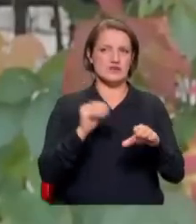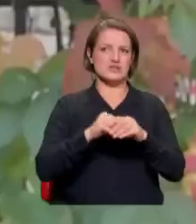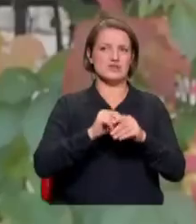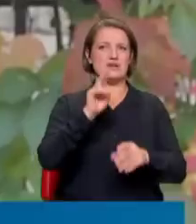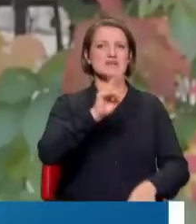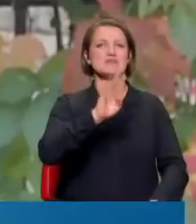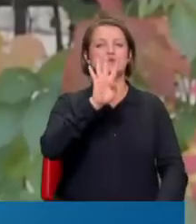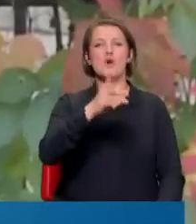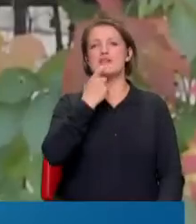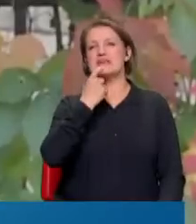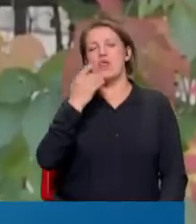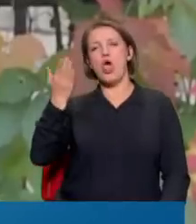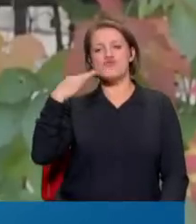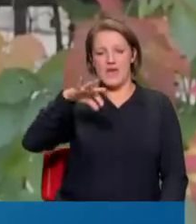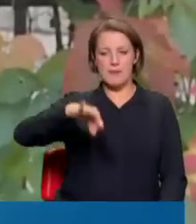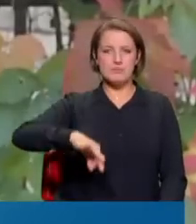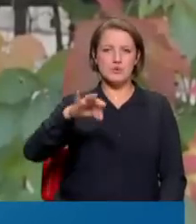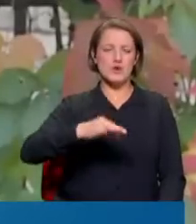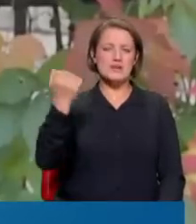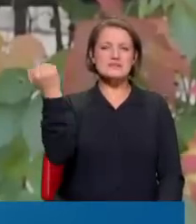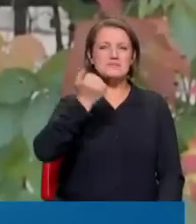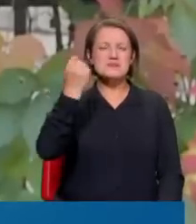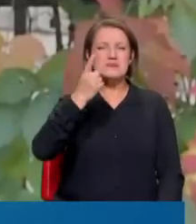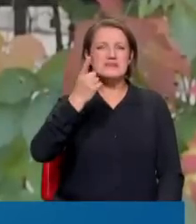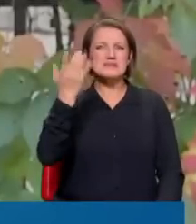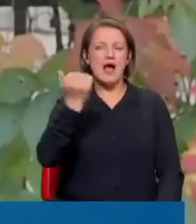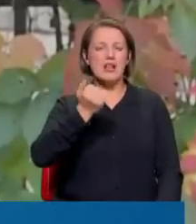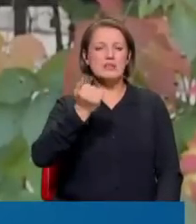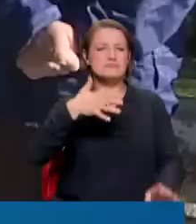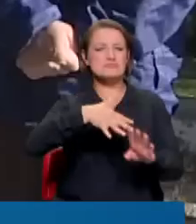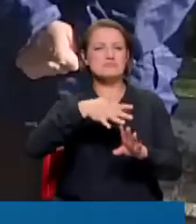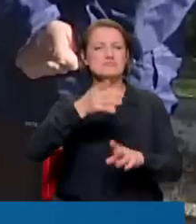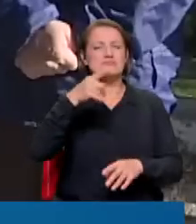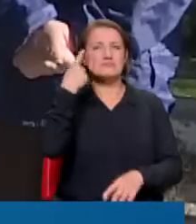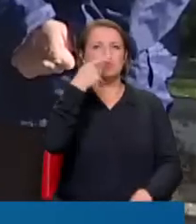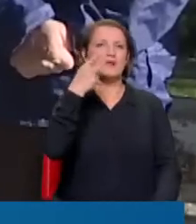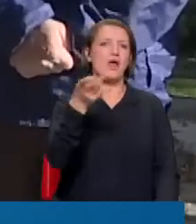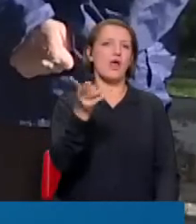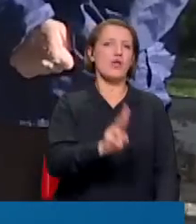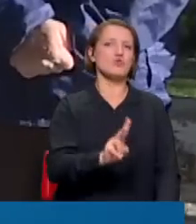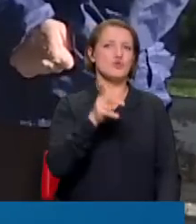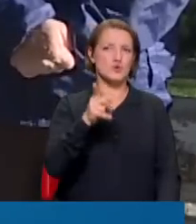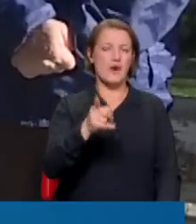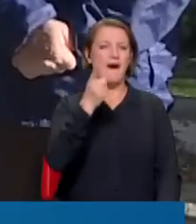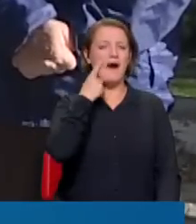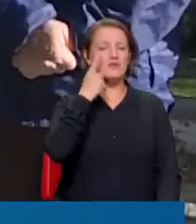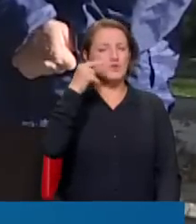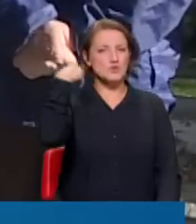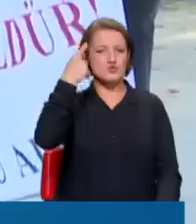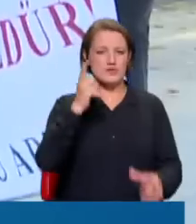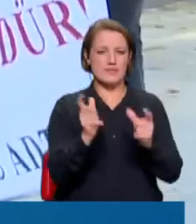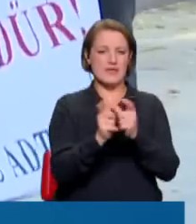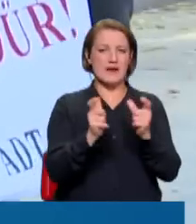24 yıl önce bugün hain bir saldırı sonucunda onu yitirdik Ahmet tener kış alı için Atatürkçü düşünce